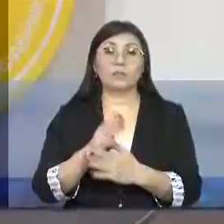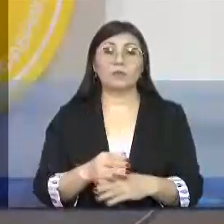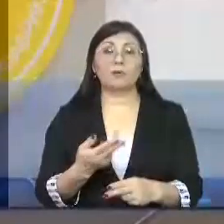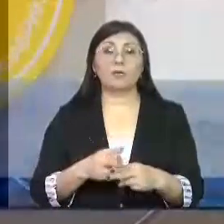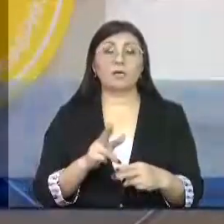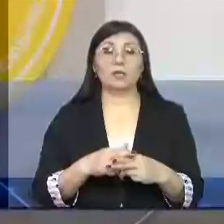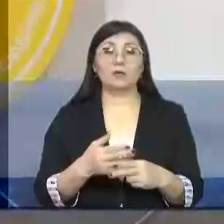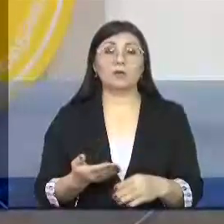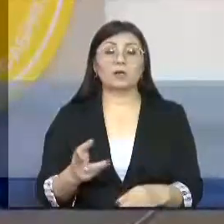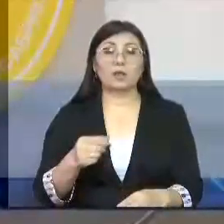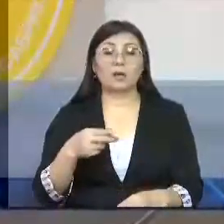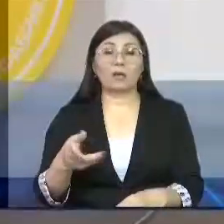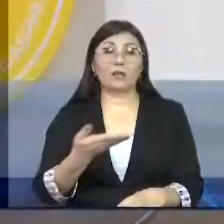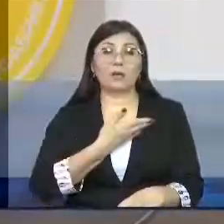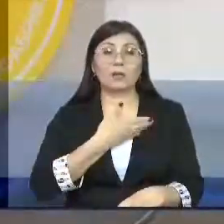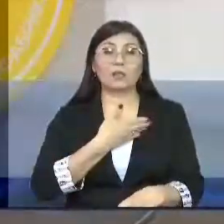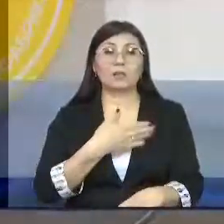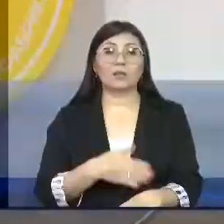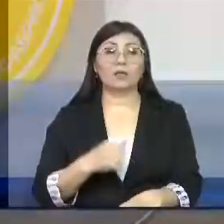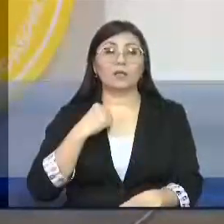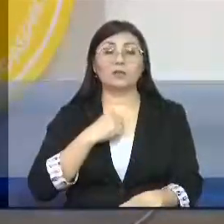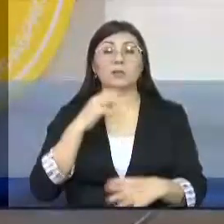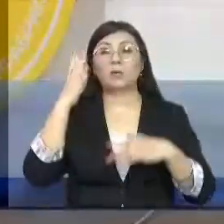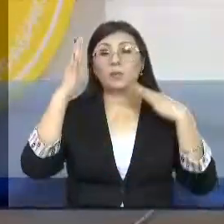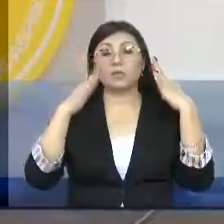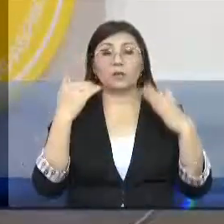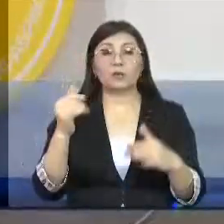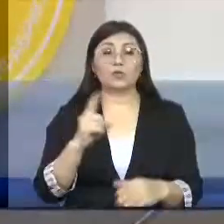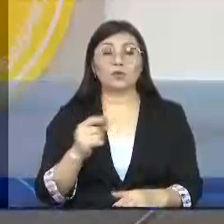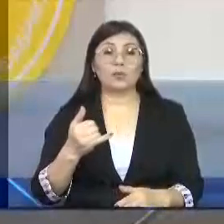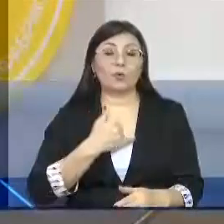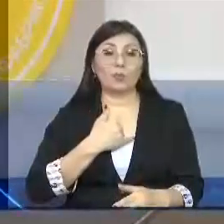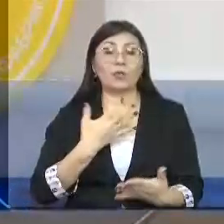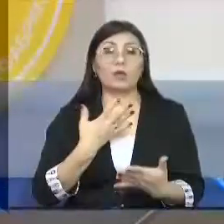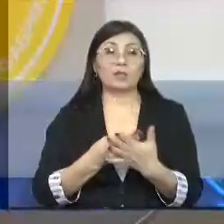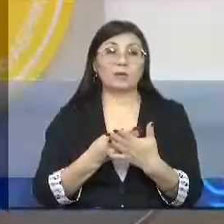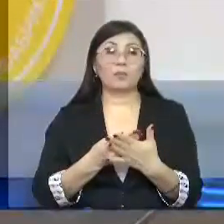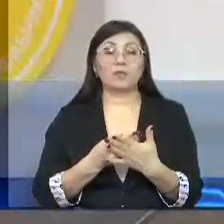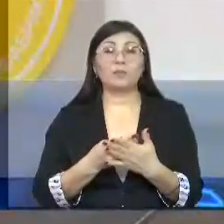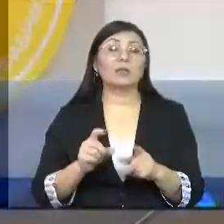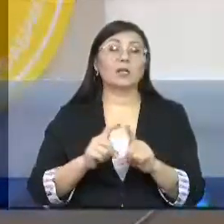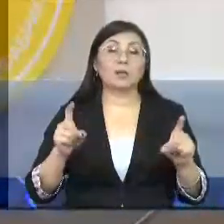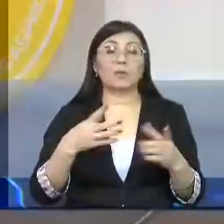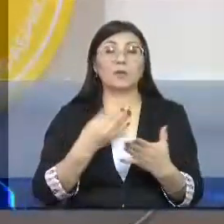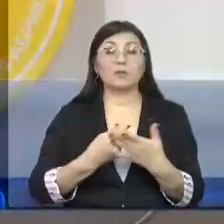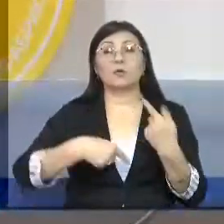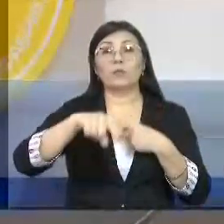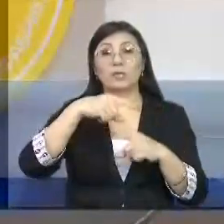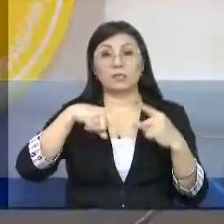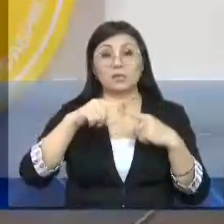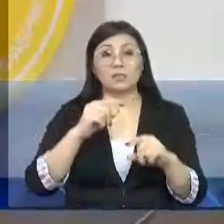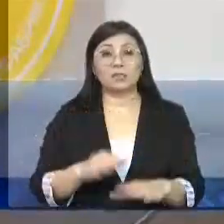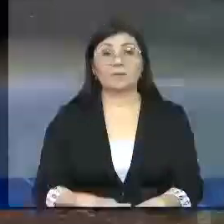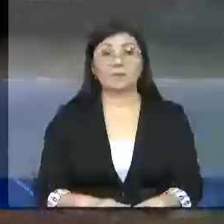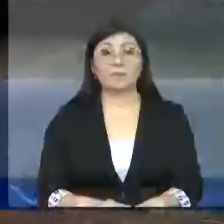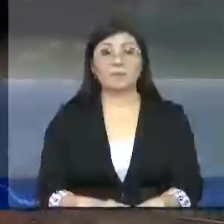вот как я хотела. Я сама мечтала, чтобы у меня был свой кулинарий, свой вот, полуфабрикат, ну, чтобы вот это